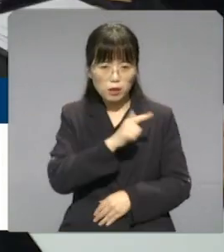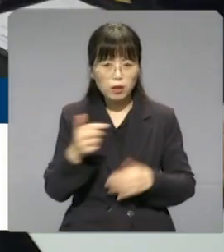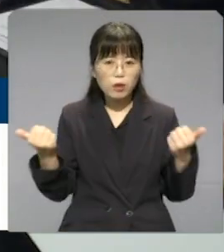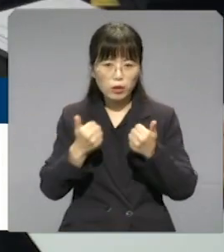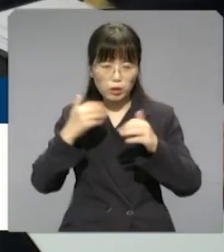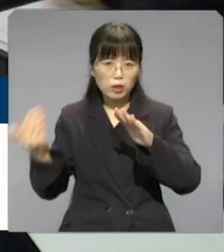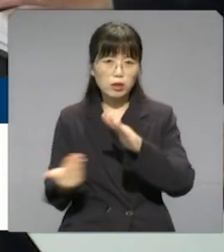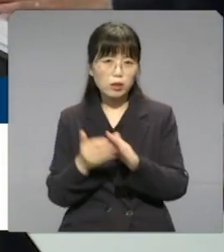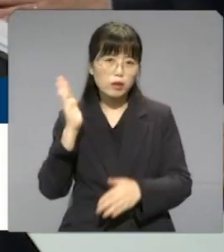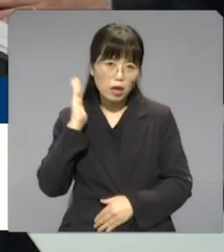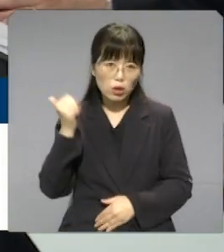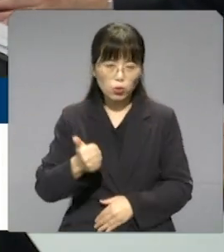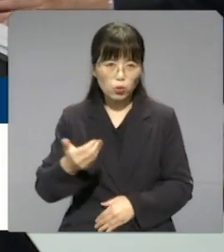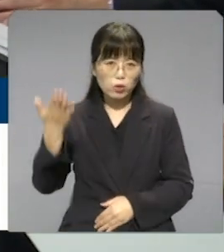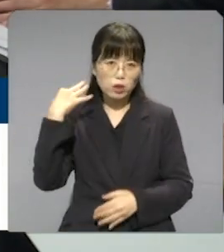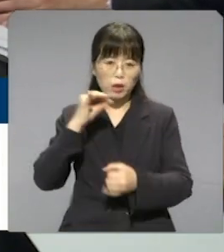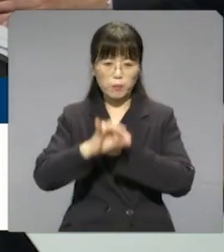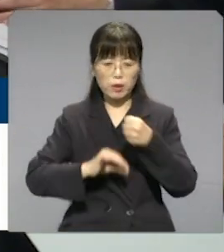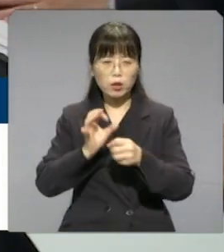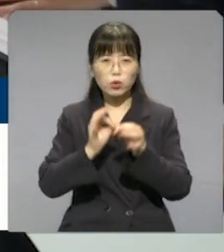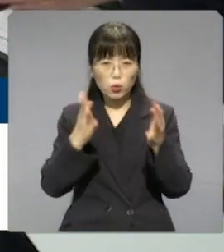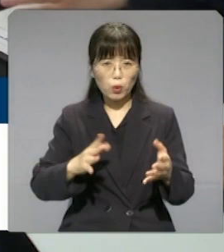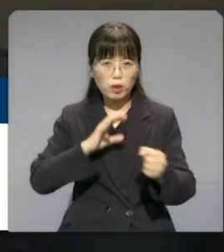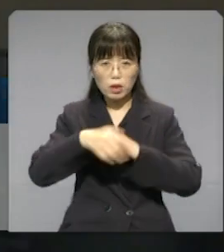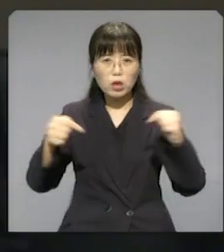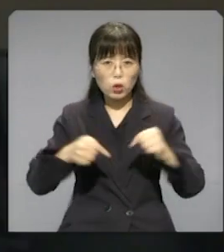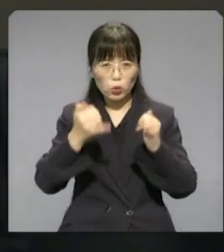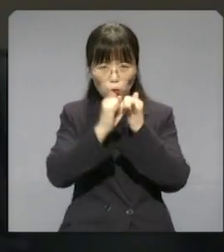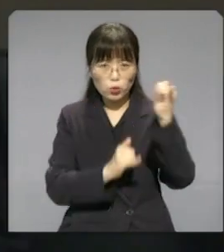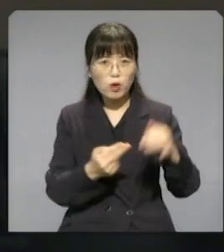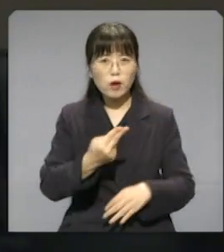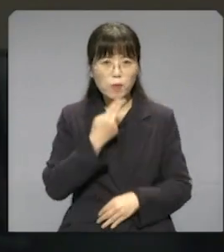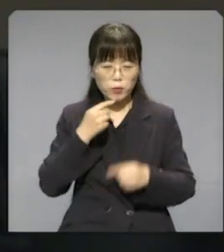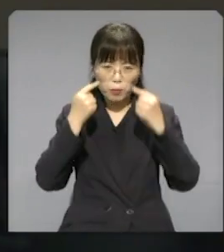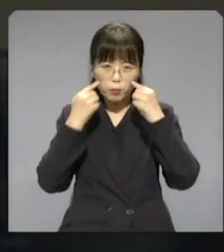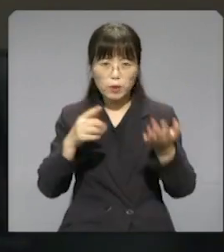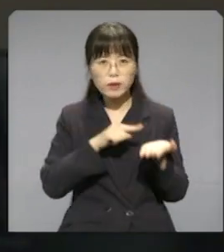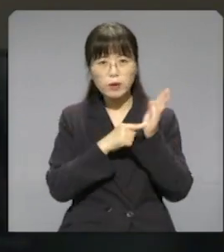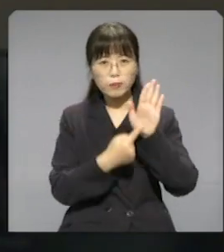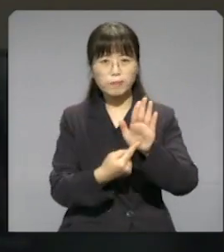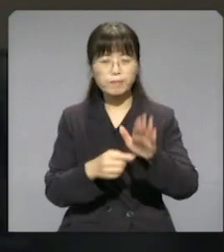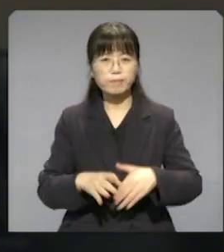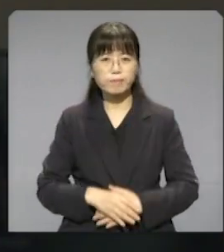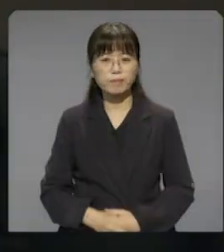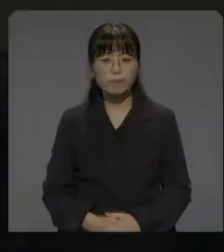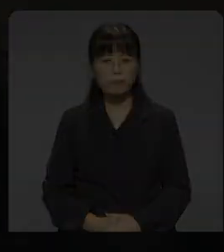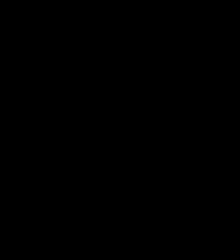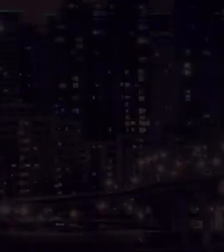다자회담을 치른 대통령은 지난 100년 동안 세계 외교사에 없었던 것은 분명하다고 말했습니다.